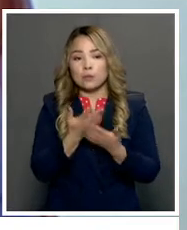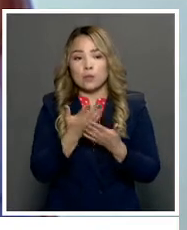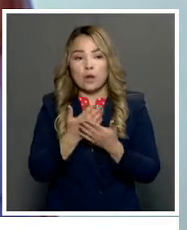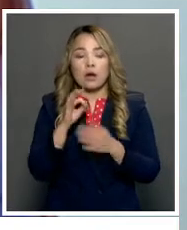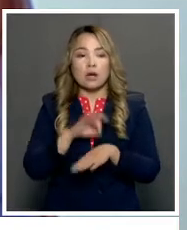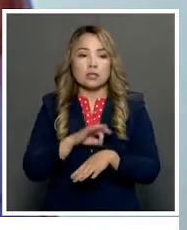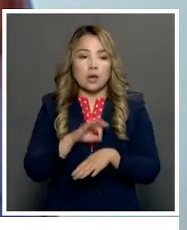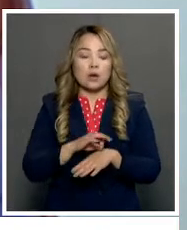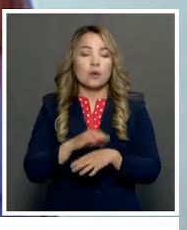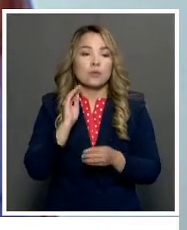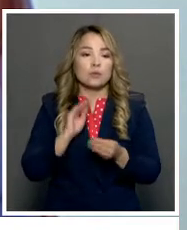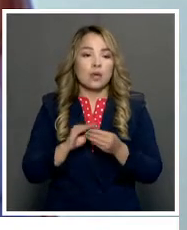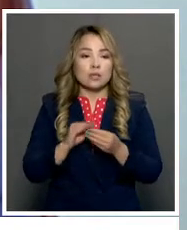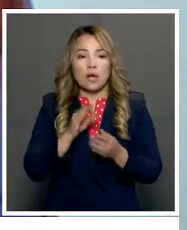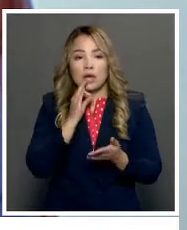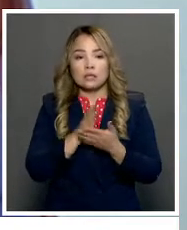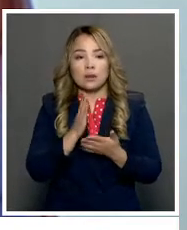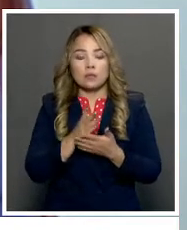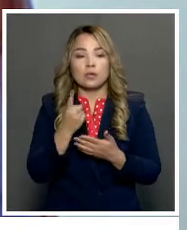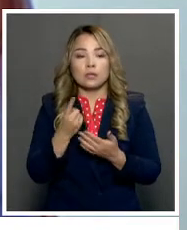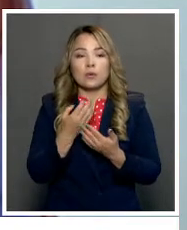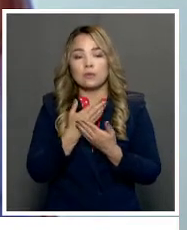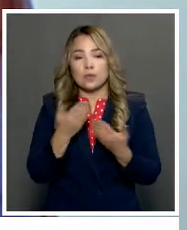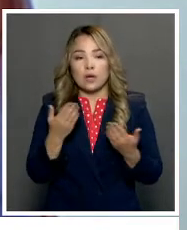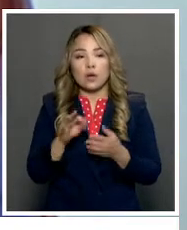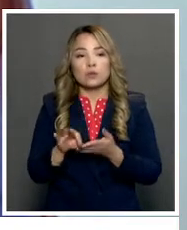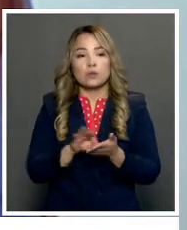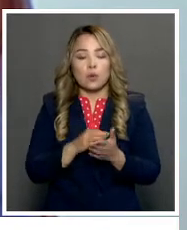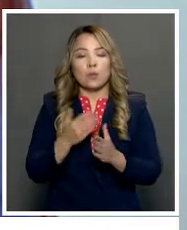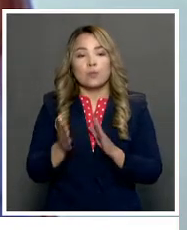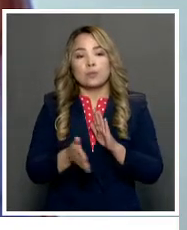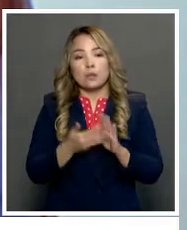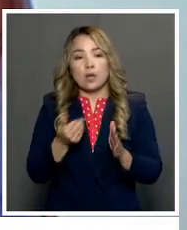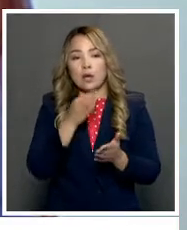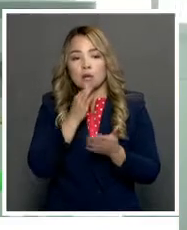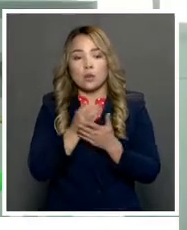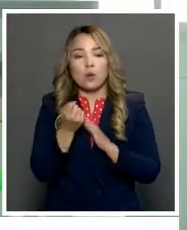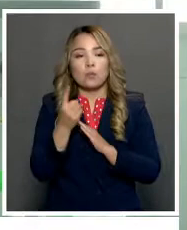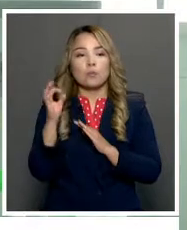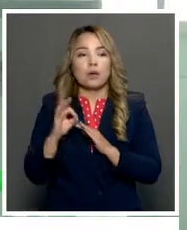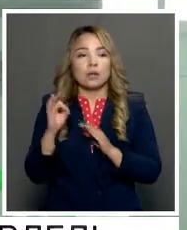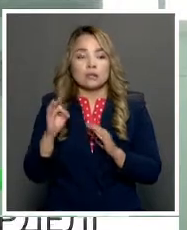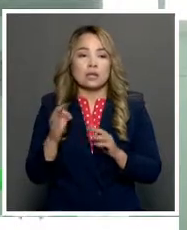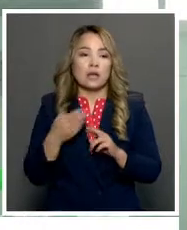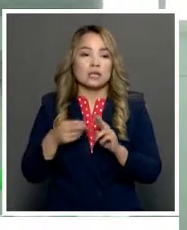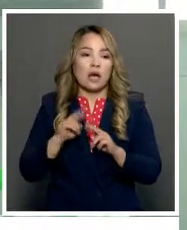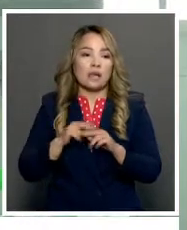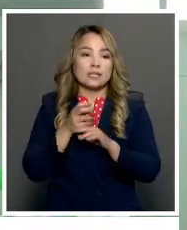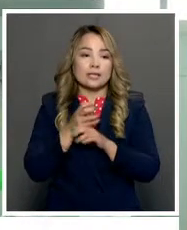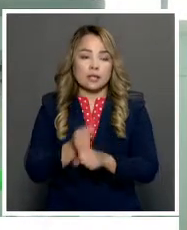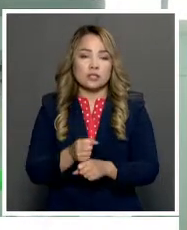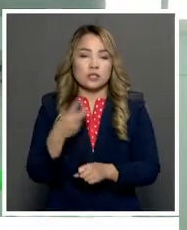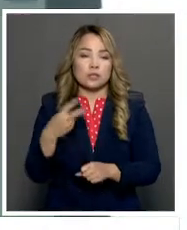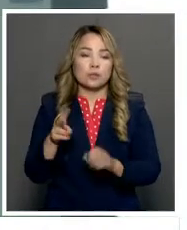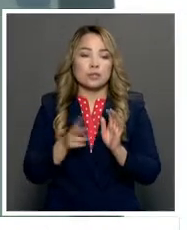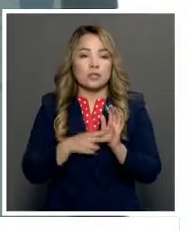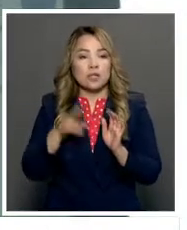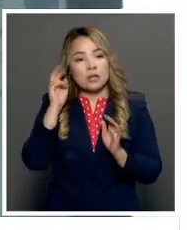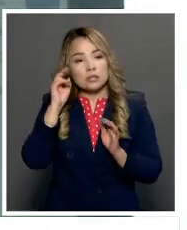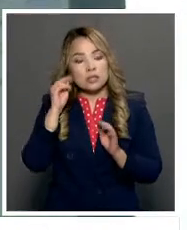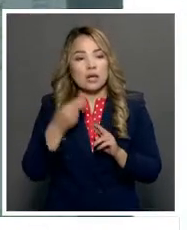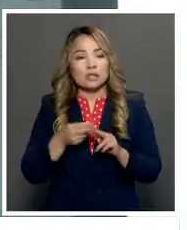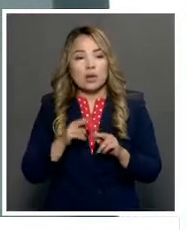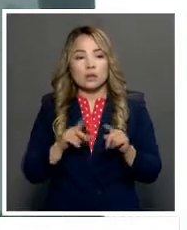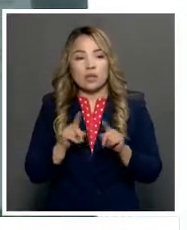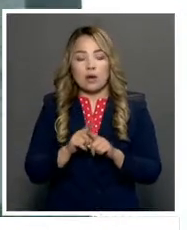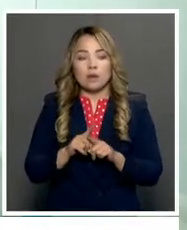бір деңгейде қалып отыр. Ал соңғы аптада жедел жәрдем шақырту 11%-ға азайды. Қазақстан 26 маусымнан бері қызыл аймақта. Қазір ел